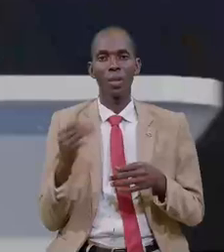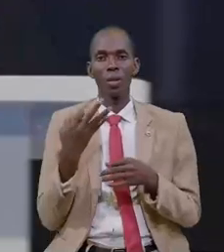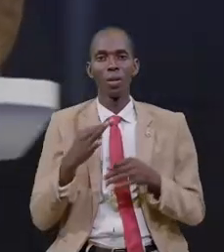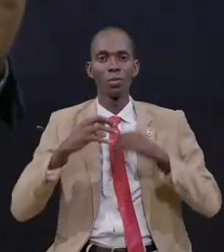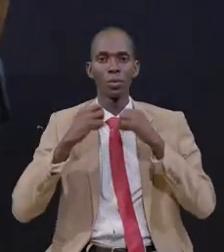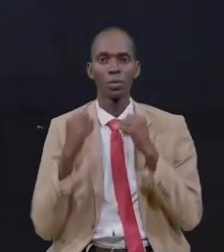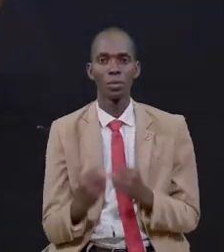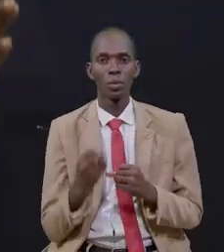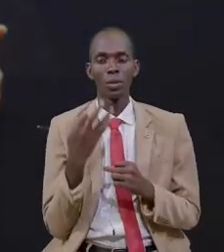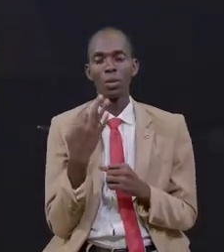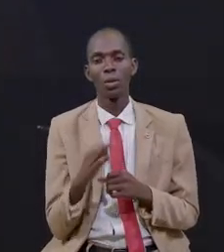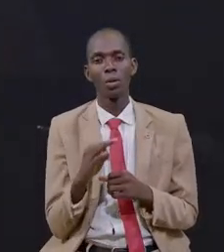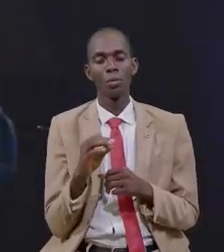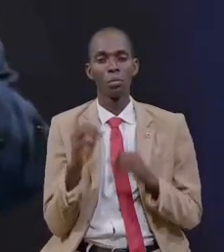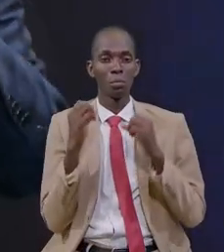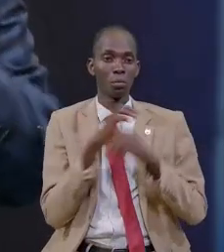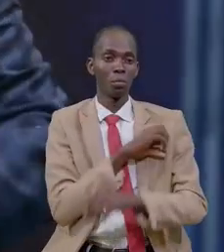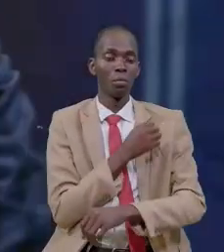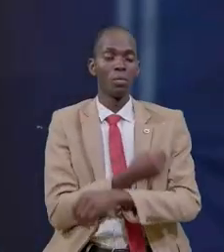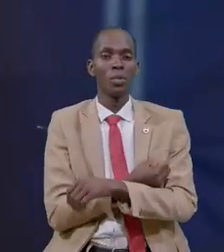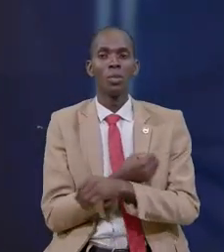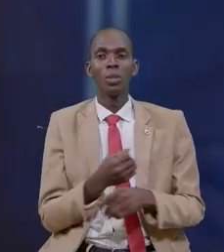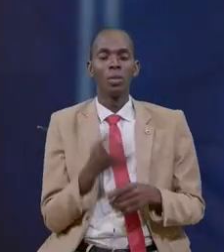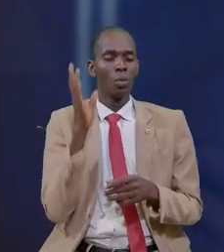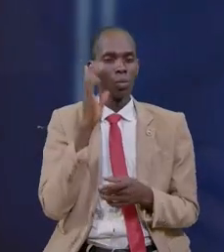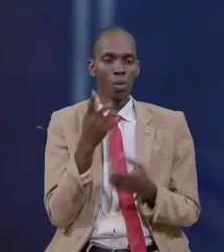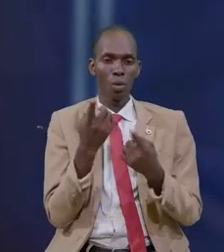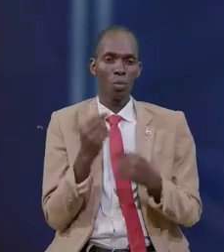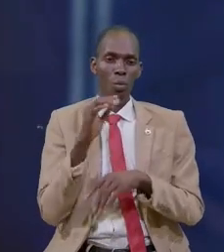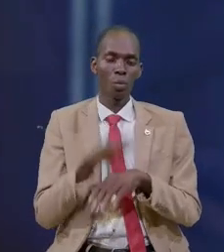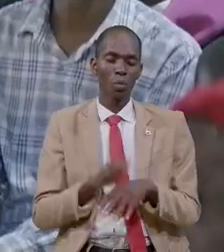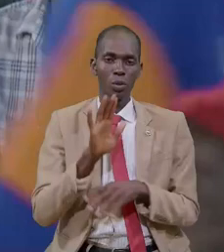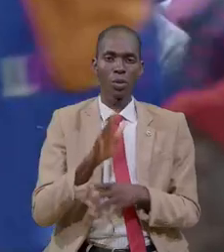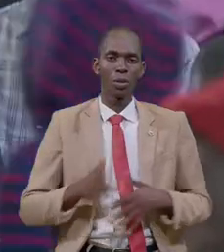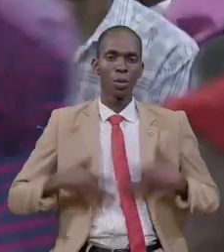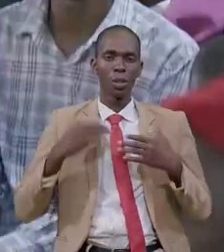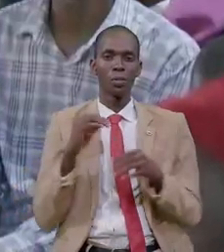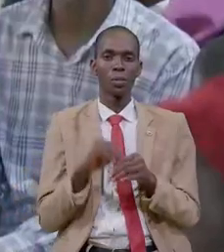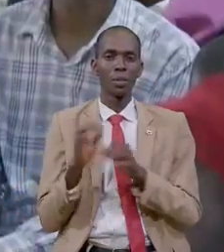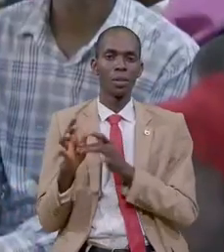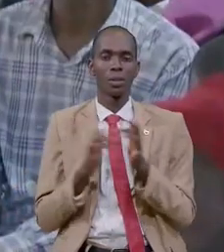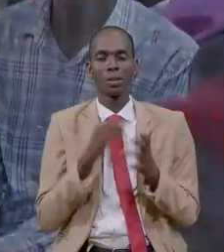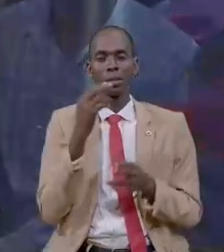force, de la puissance, l'impartition viendra dans ta vie.